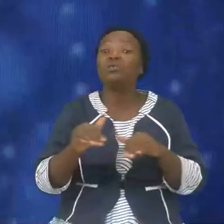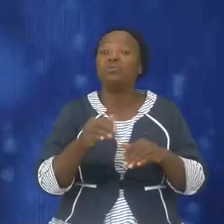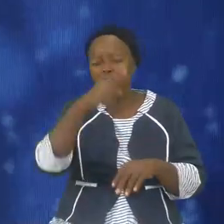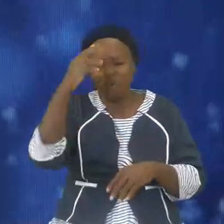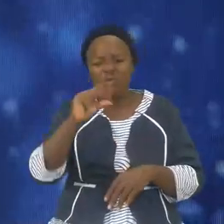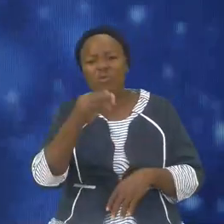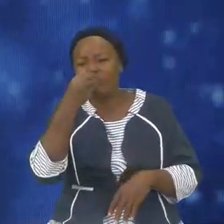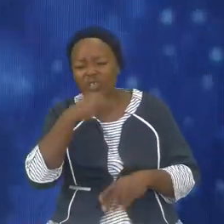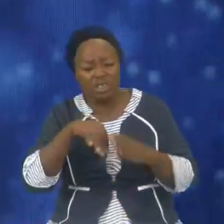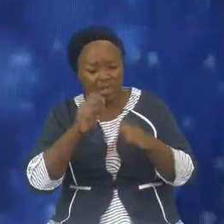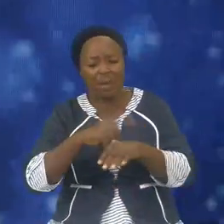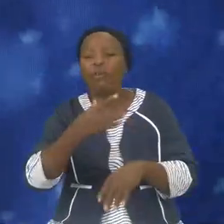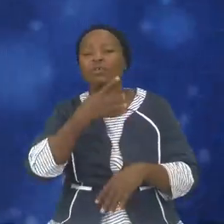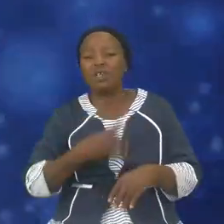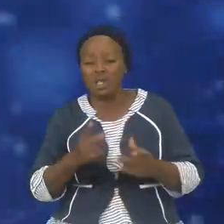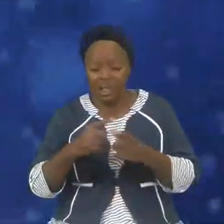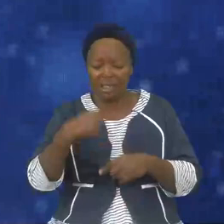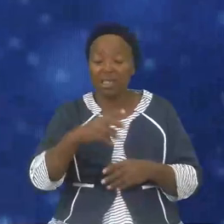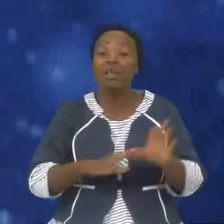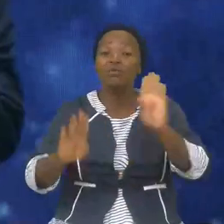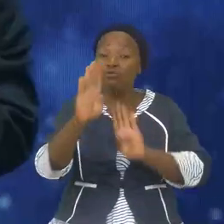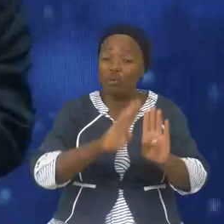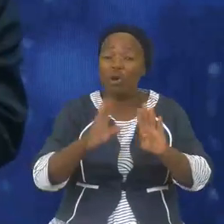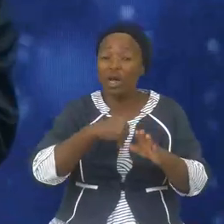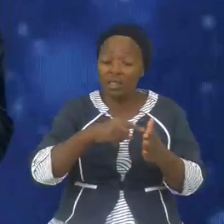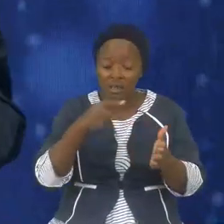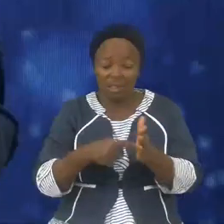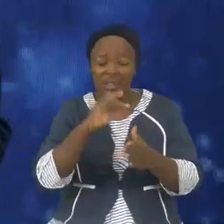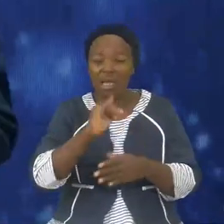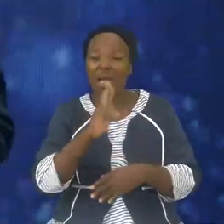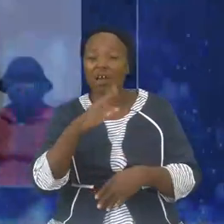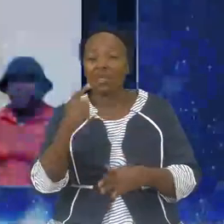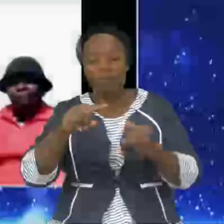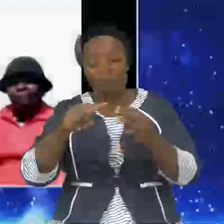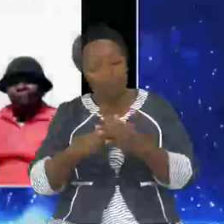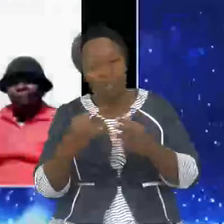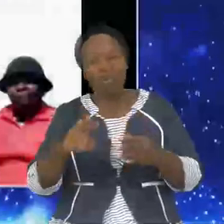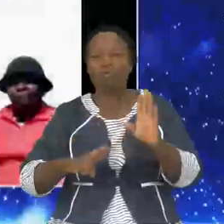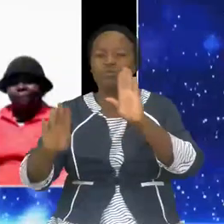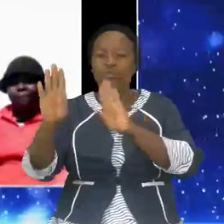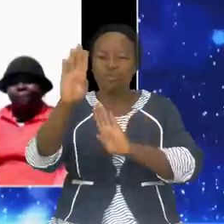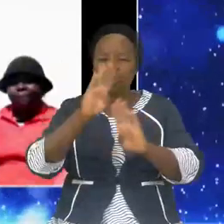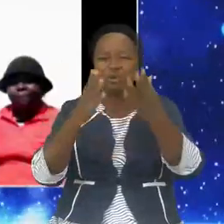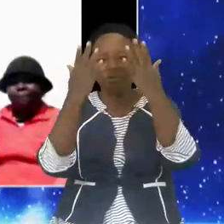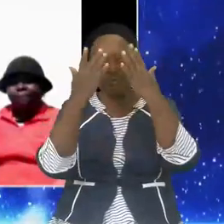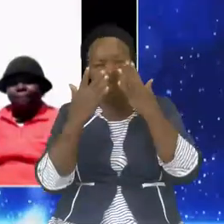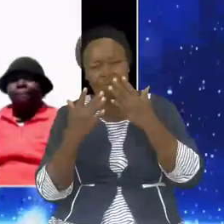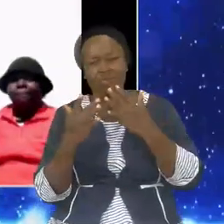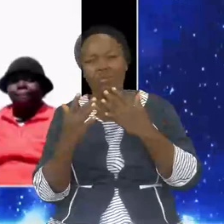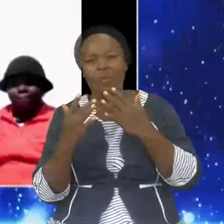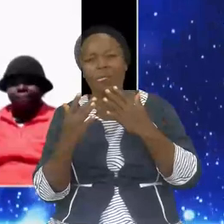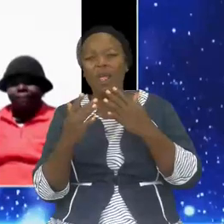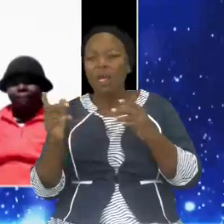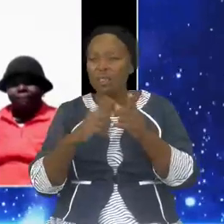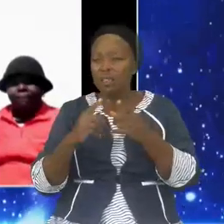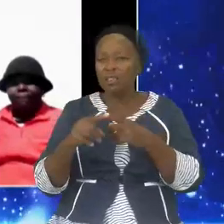rien à manger en temps. C'est un temps de famine et ce ne sera que le commencement des douleurs. Si